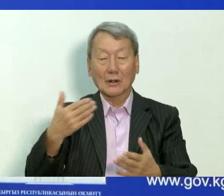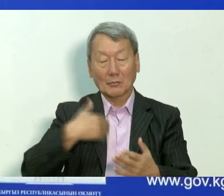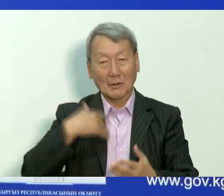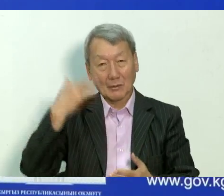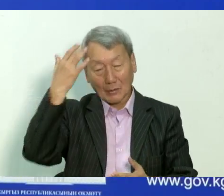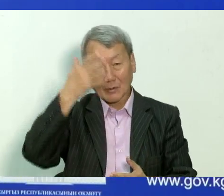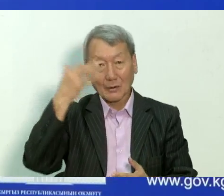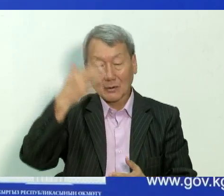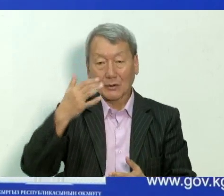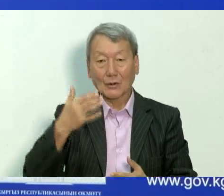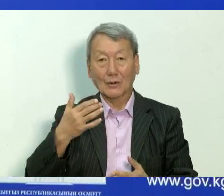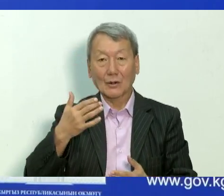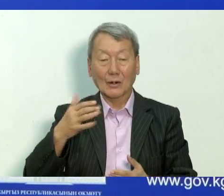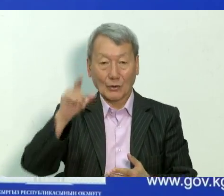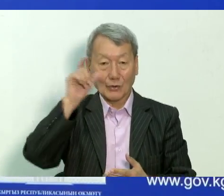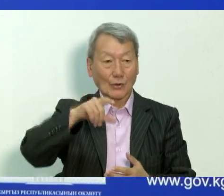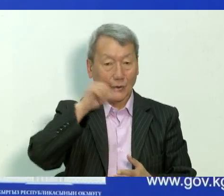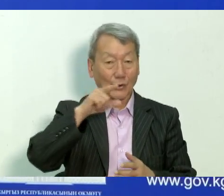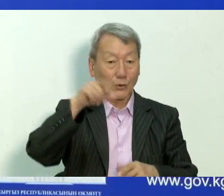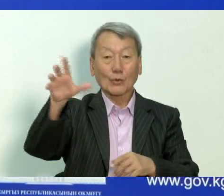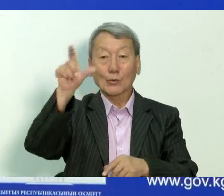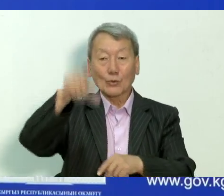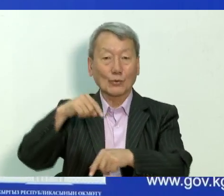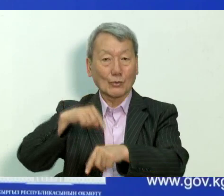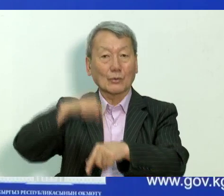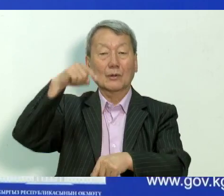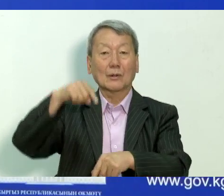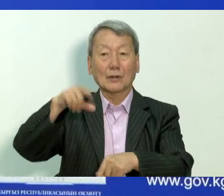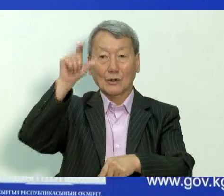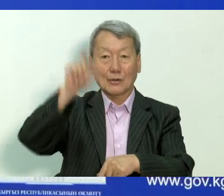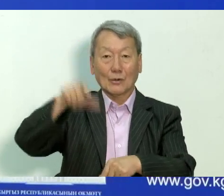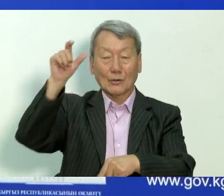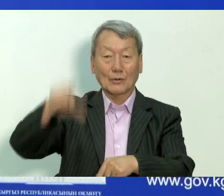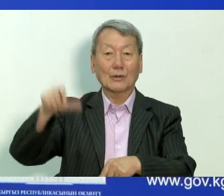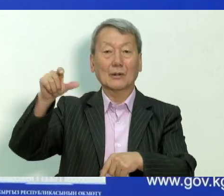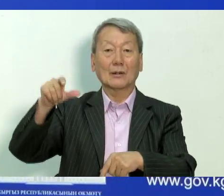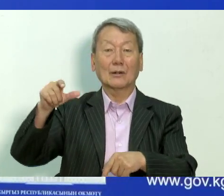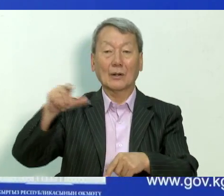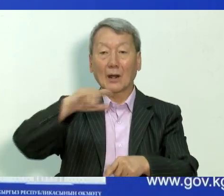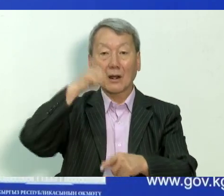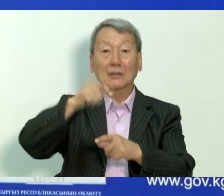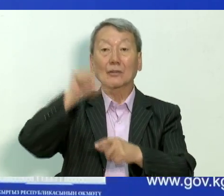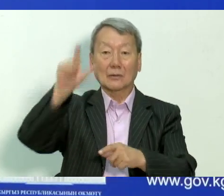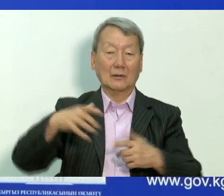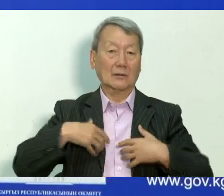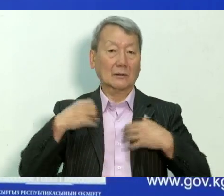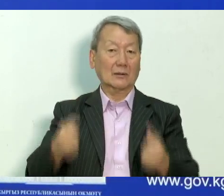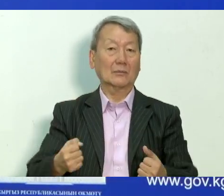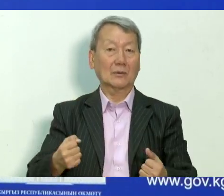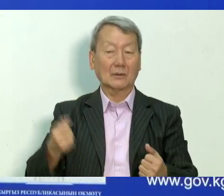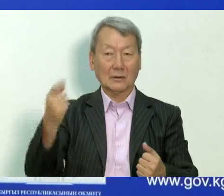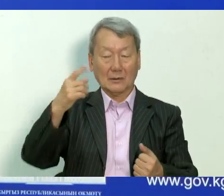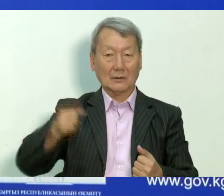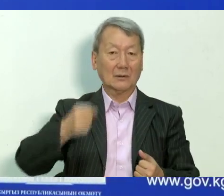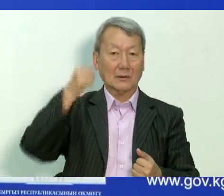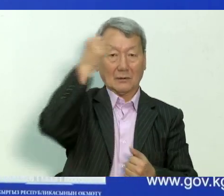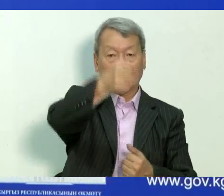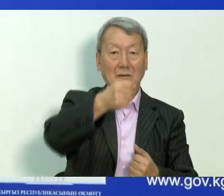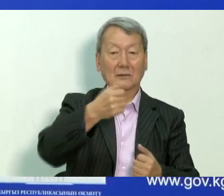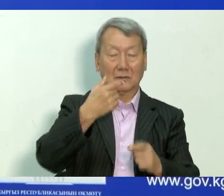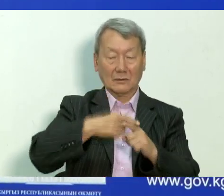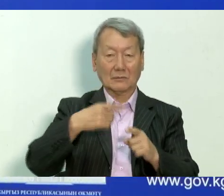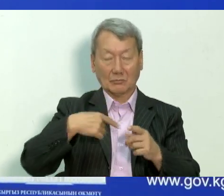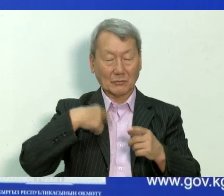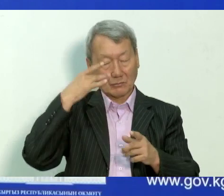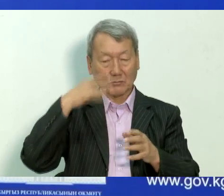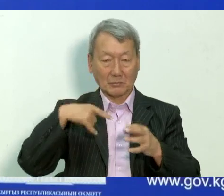ойлойм, баарыбыз түшүнүү менен кабыл алып, биздин элибиздин, жарандарыбыздын ден соолугун биринчи планга коюп, ушул ишке барууга